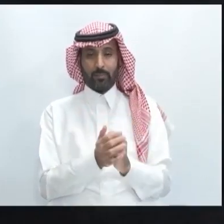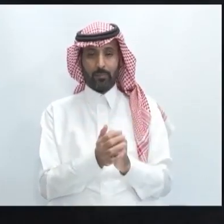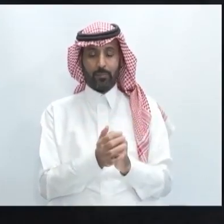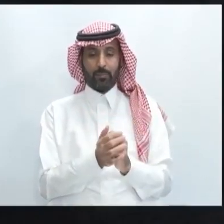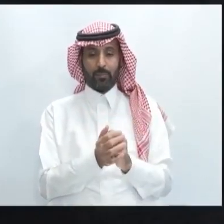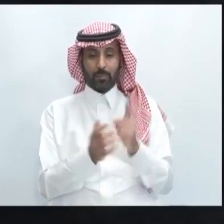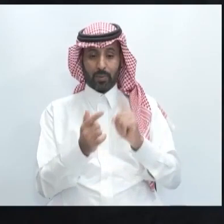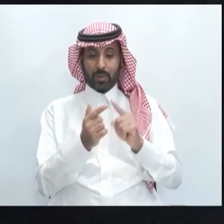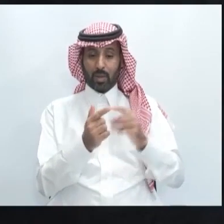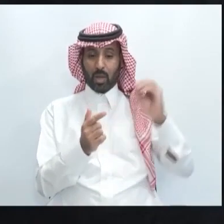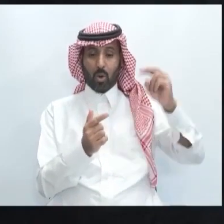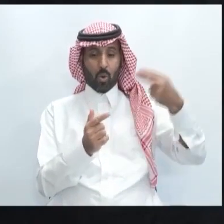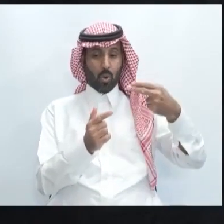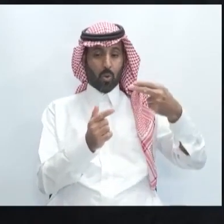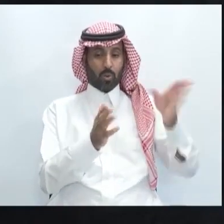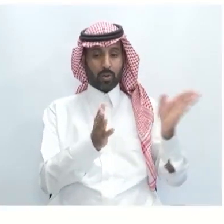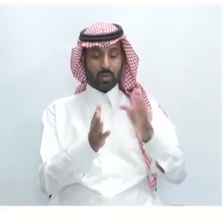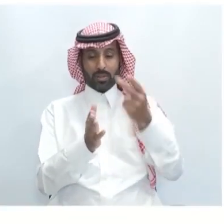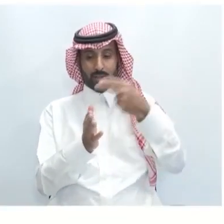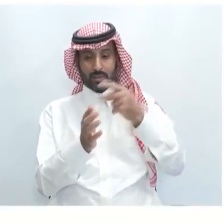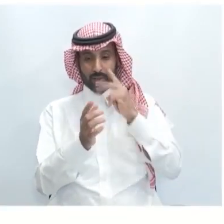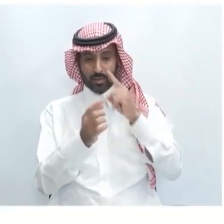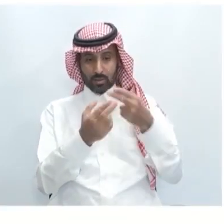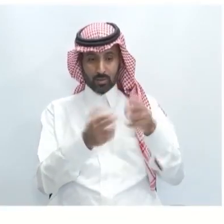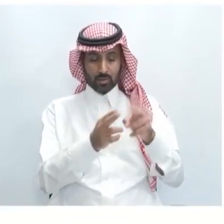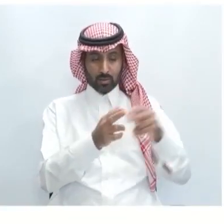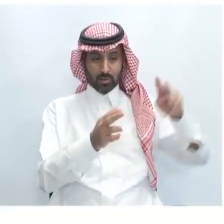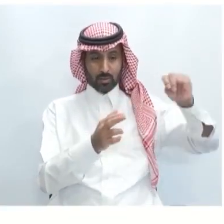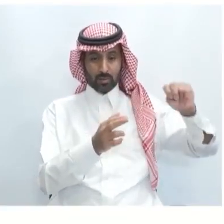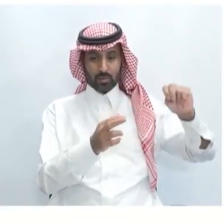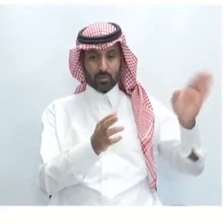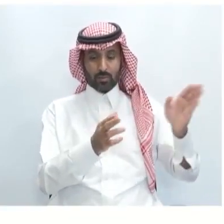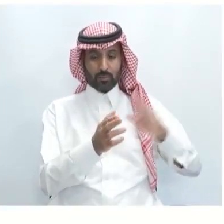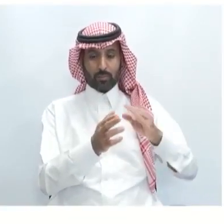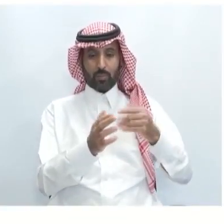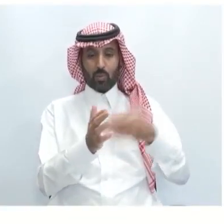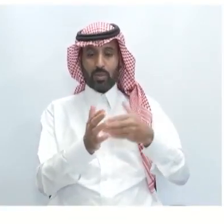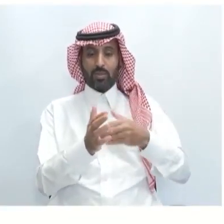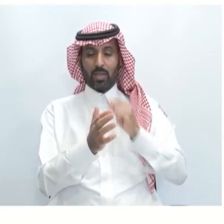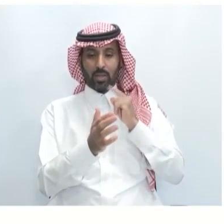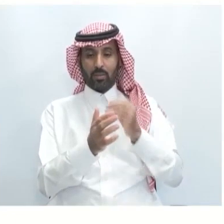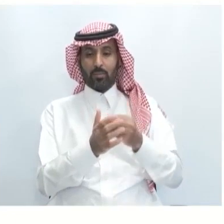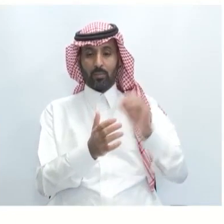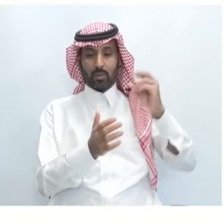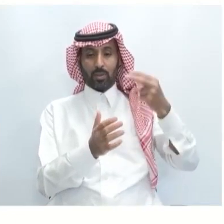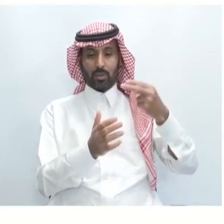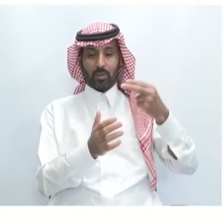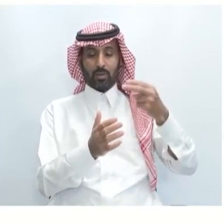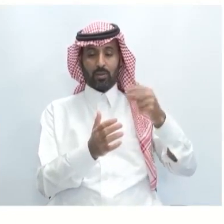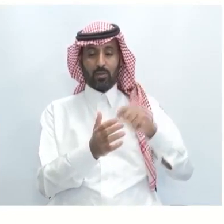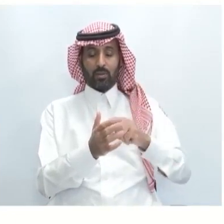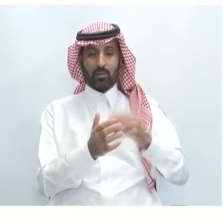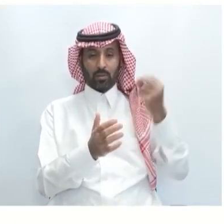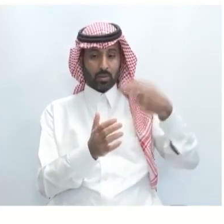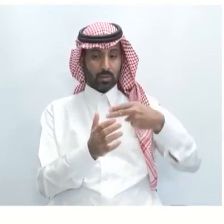سيكون بين مجموعتين لانه في يبدا في مجموعه امين وينتهي بمجموعه كربوكسيل بنفس الطريقه هنا